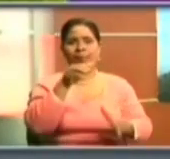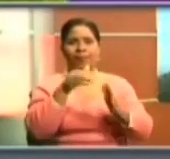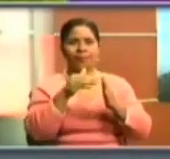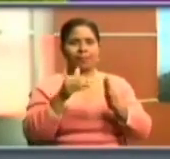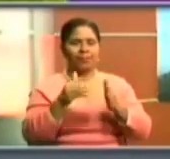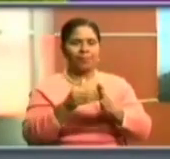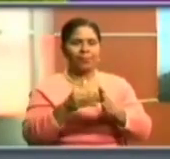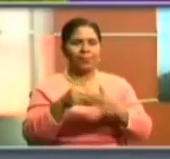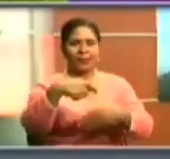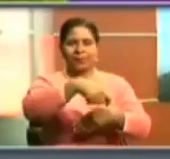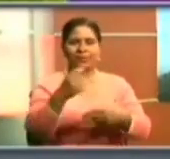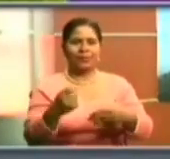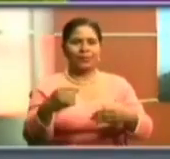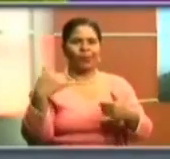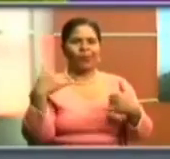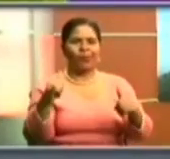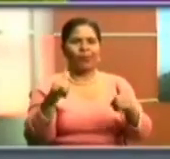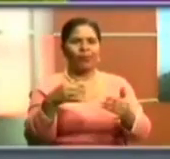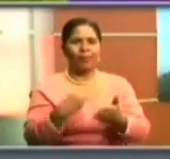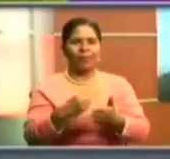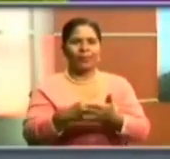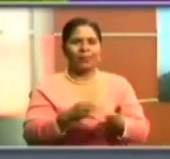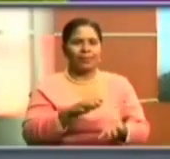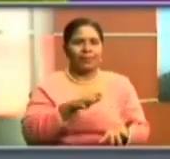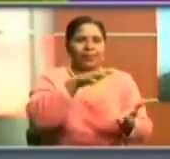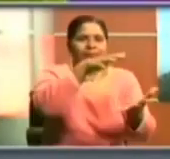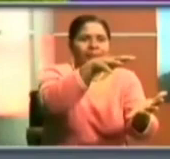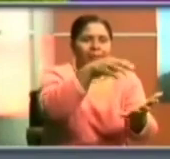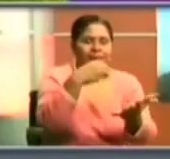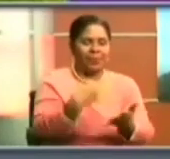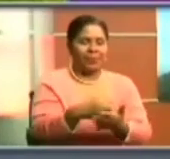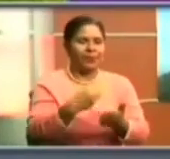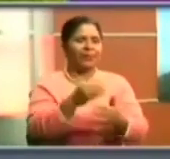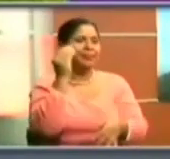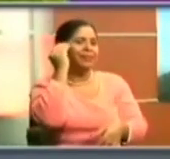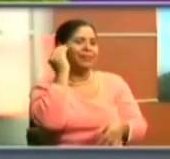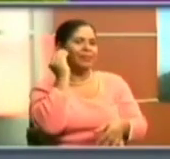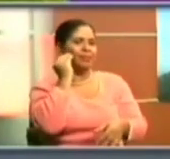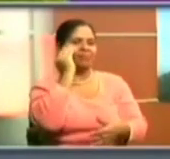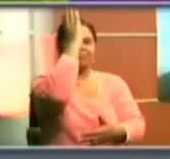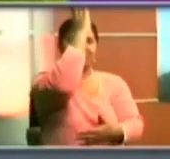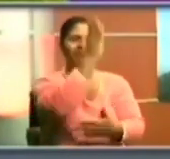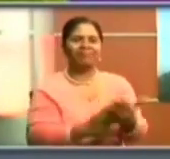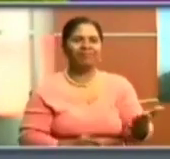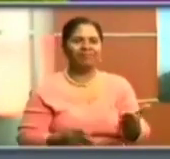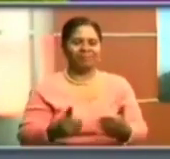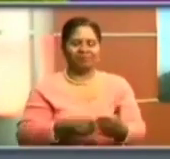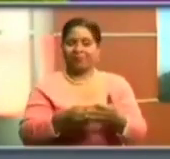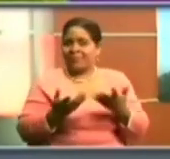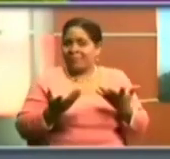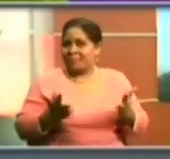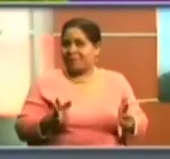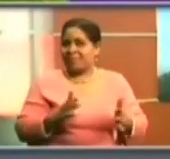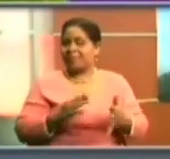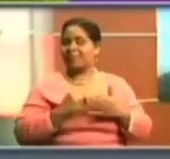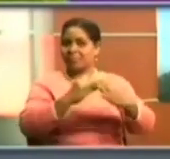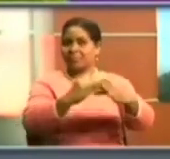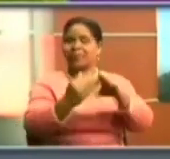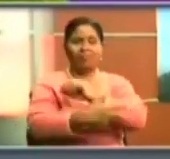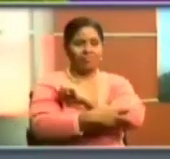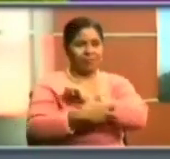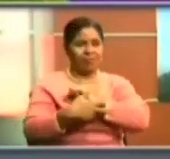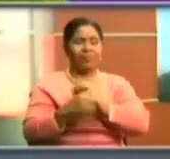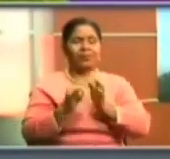nèg chaque mois pour poton l'eau l'argent ba yo dans sac la caillou jodi a me couper ça c'est la même lié lutte contre corruption. Lutte